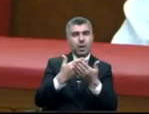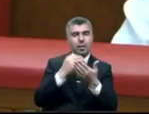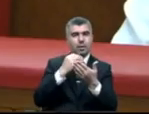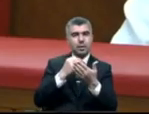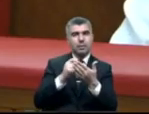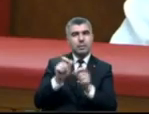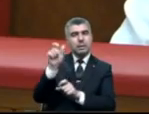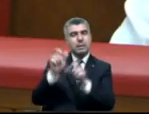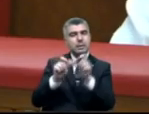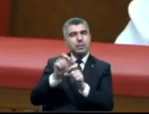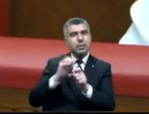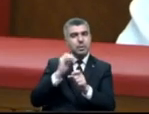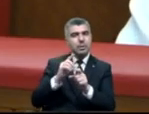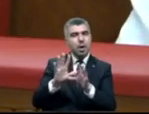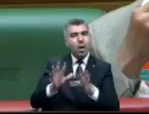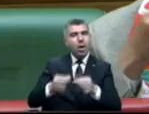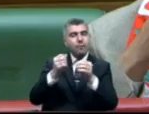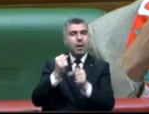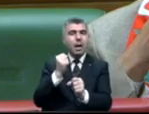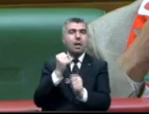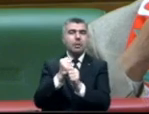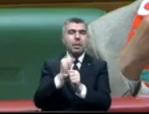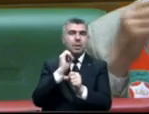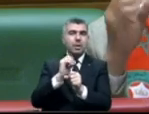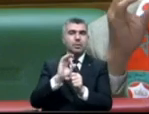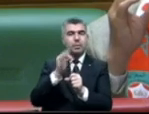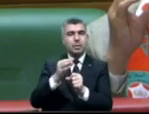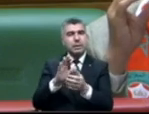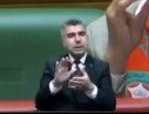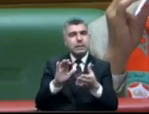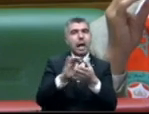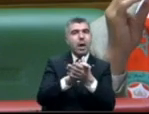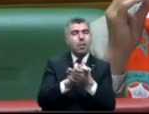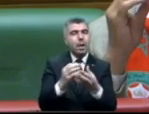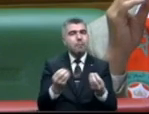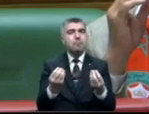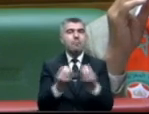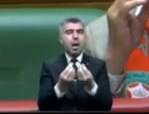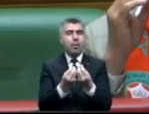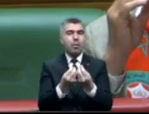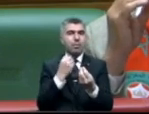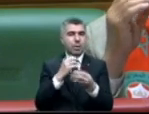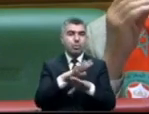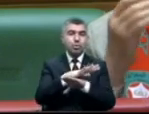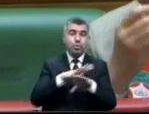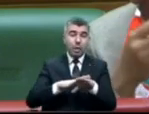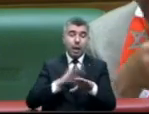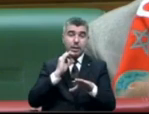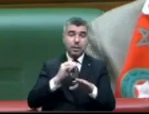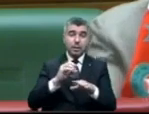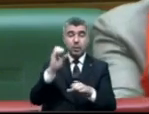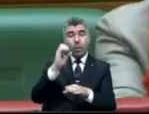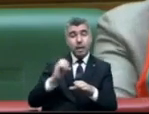بعض المناصب ديال الشغل، وانت عارفه كيفاش غادي تخلقيهم، وحنا كذلك عندنا كيفاش نتعاونوا معكم، وكنتمنى اننا الجهه مدات يديها ديال